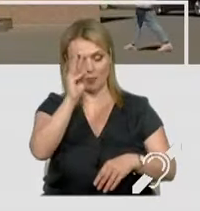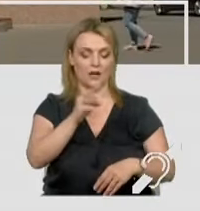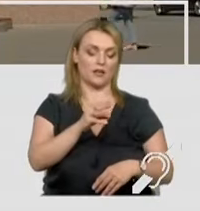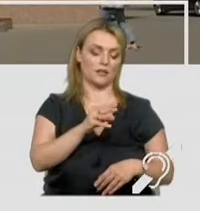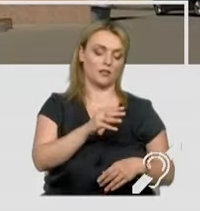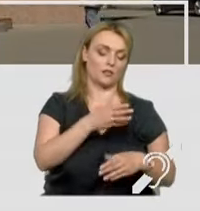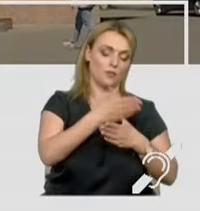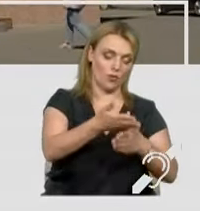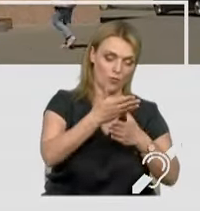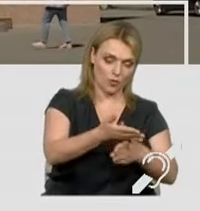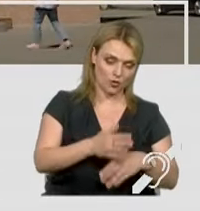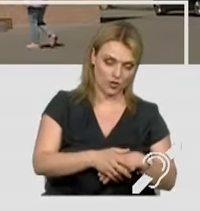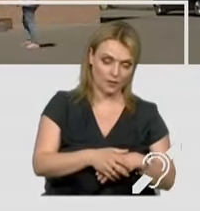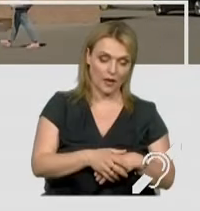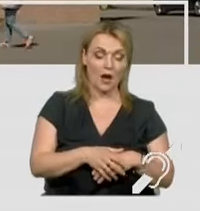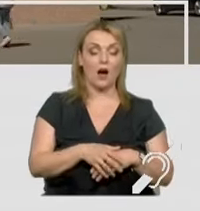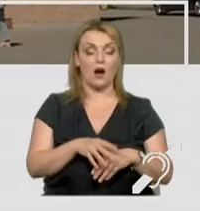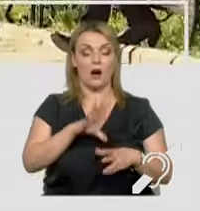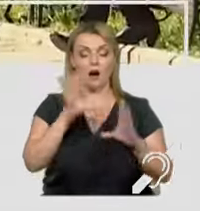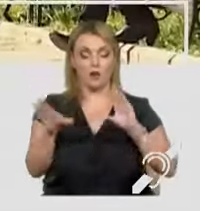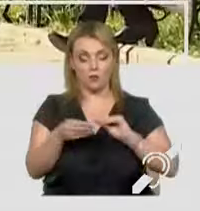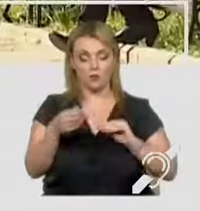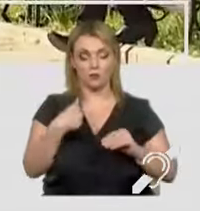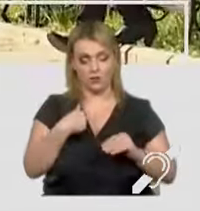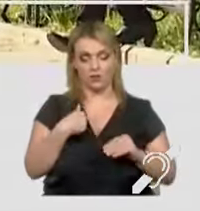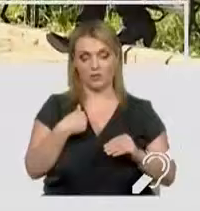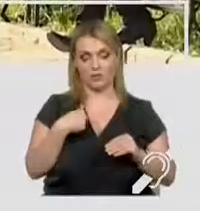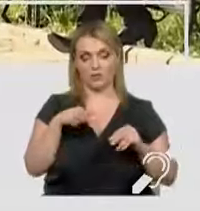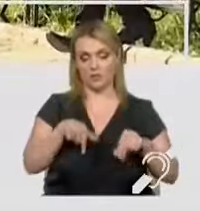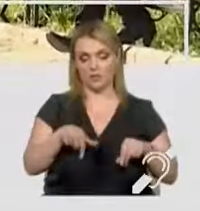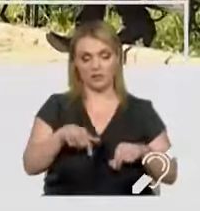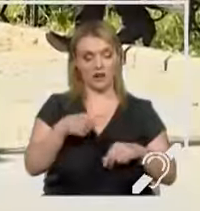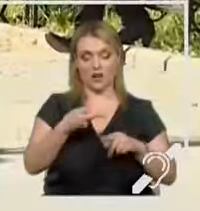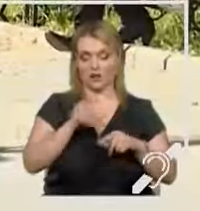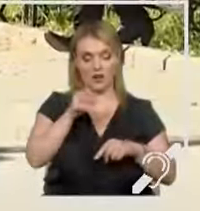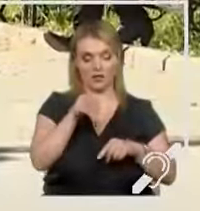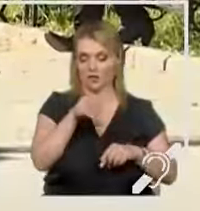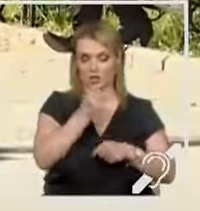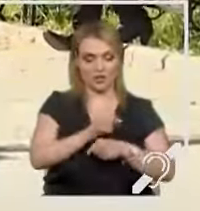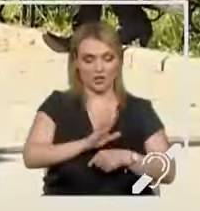Munteanu a declarat că aceste carduri nu sunt funcționale în Republica Moldova.